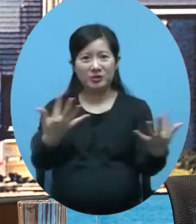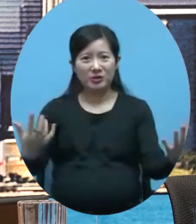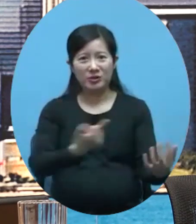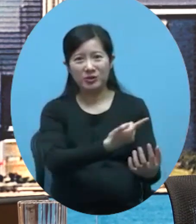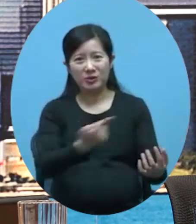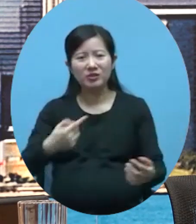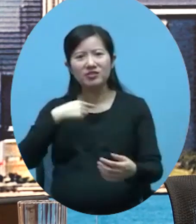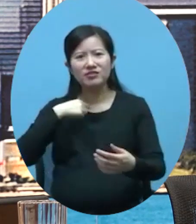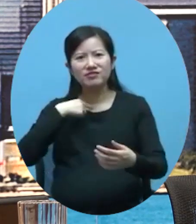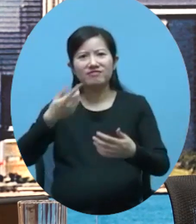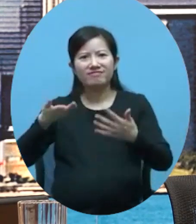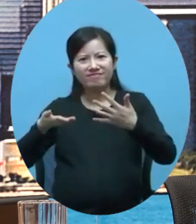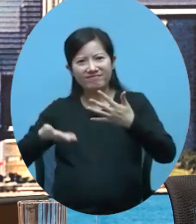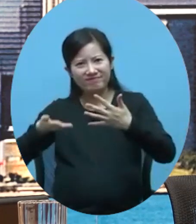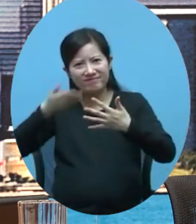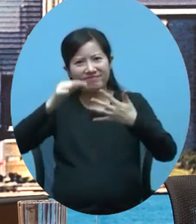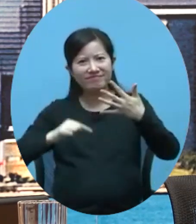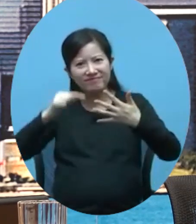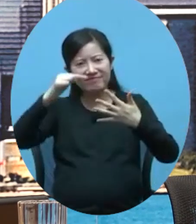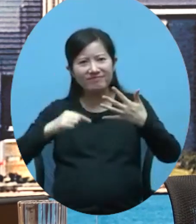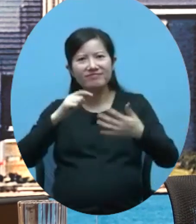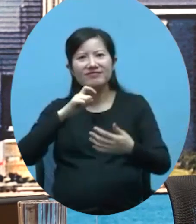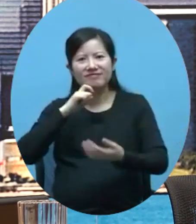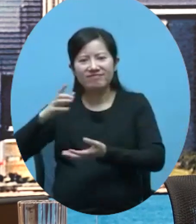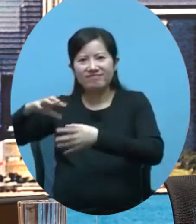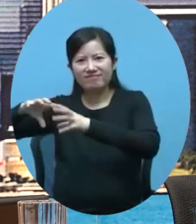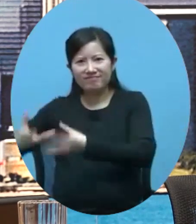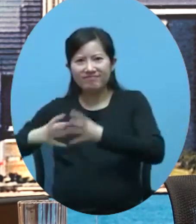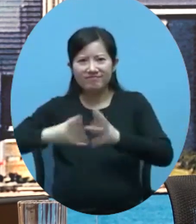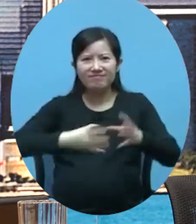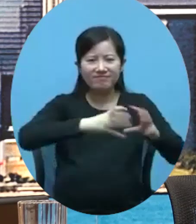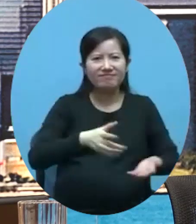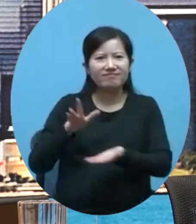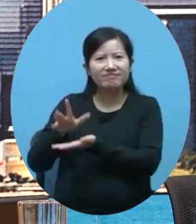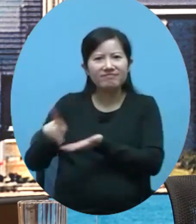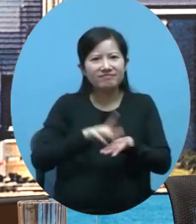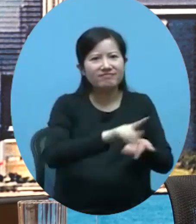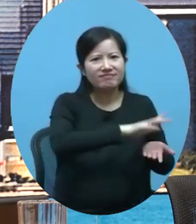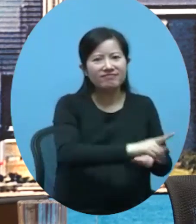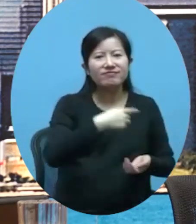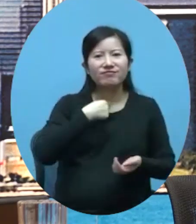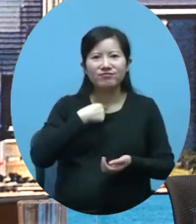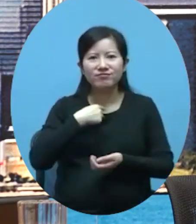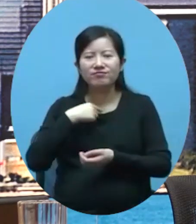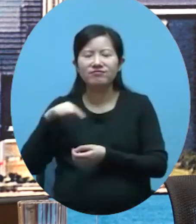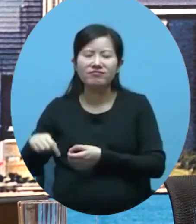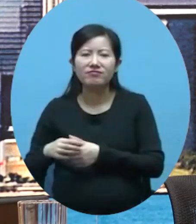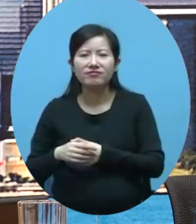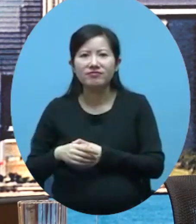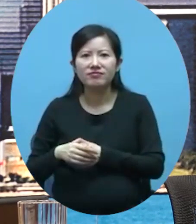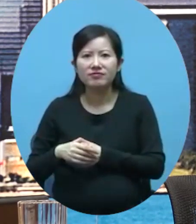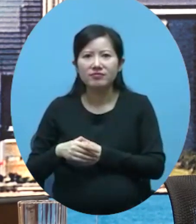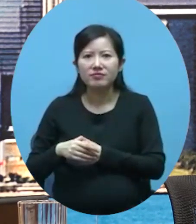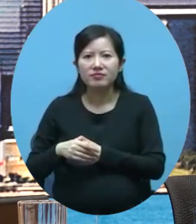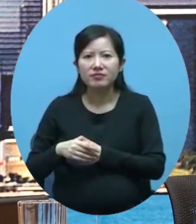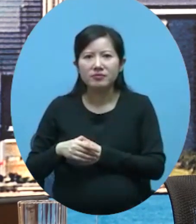有個層次有些從風險圍本的角度去推不同的政策所以加了這個2月8號以後產生